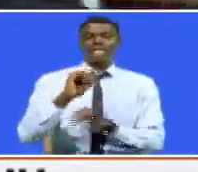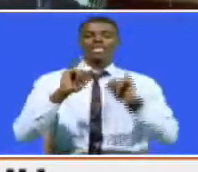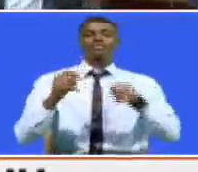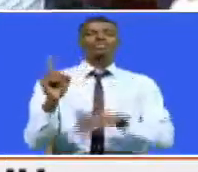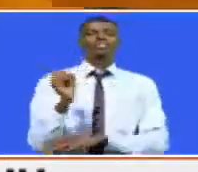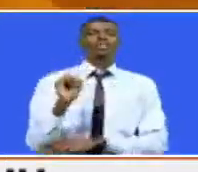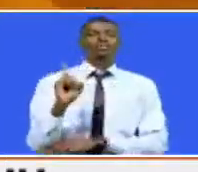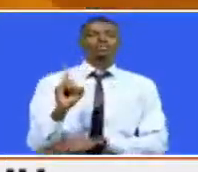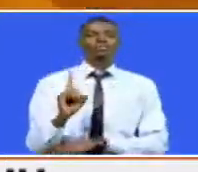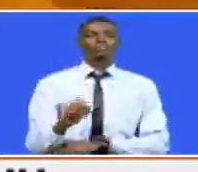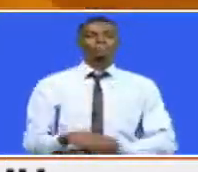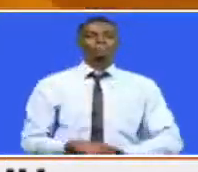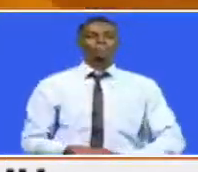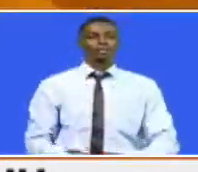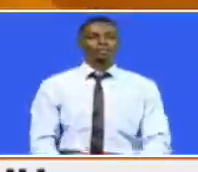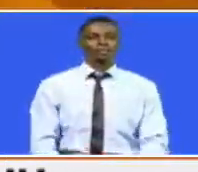Nairobi.